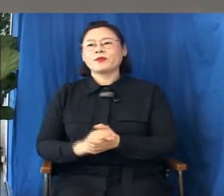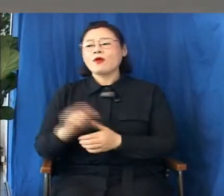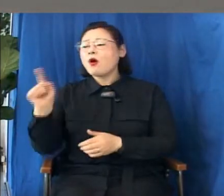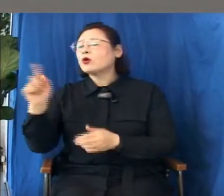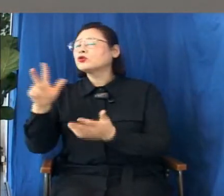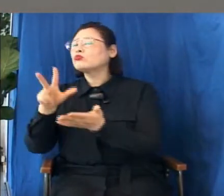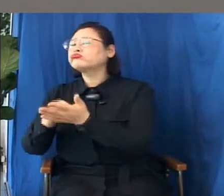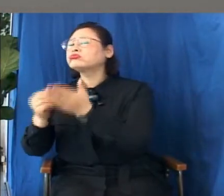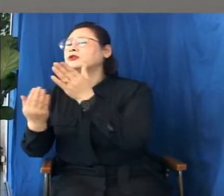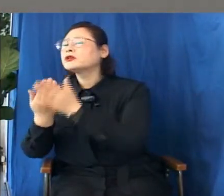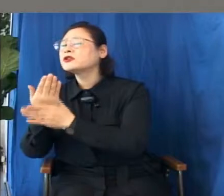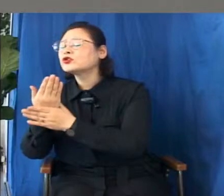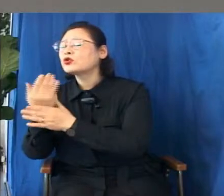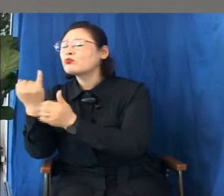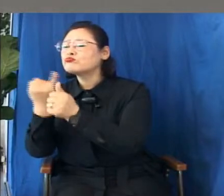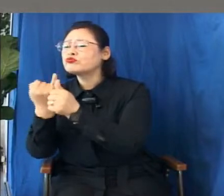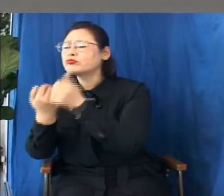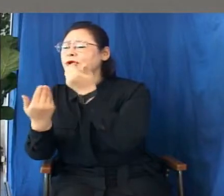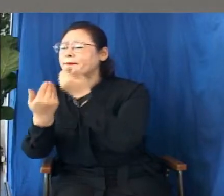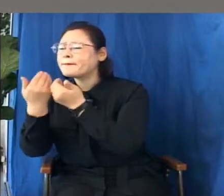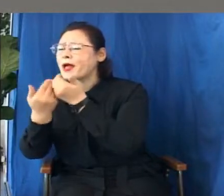요소가 돼서 막 그럴 때